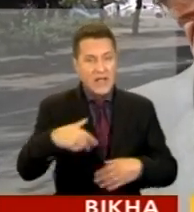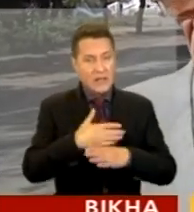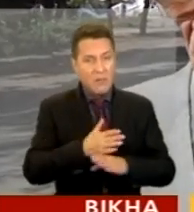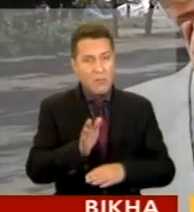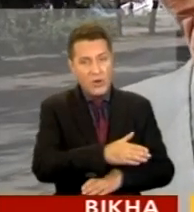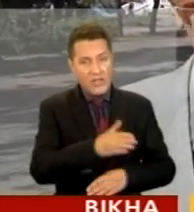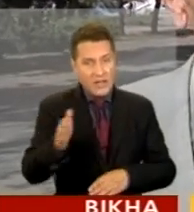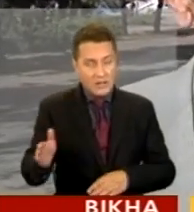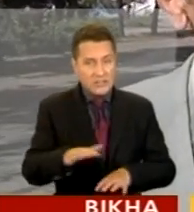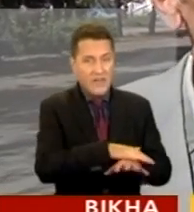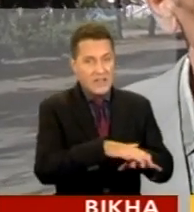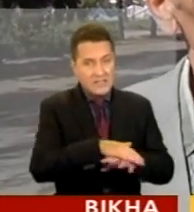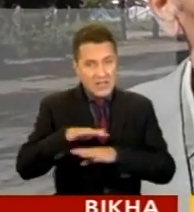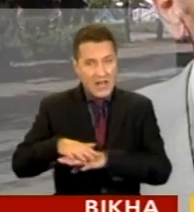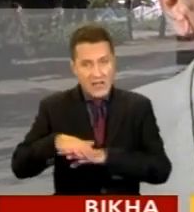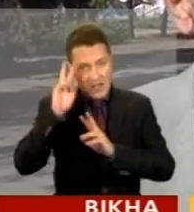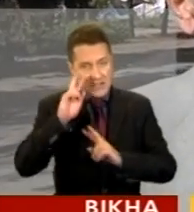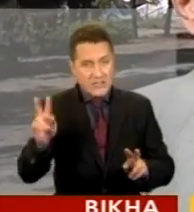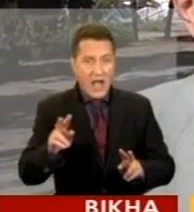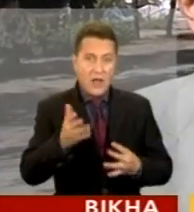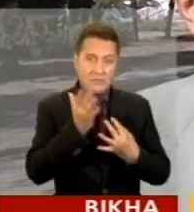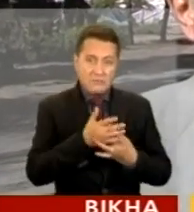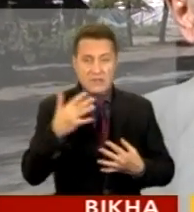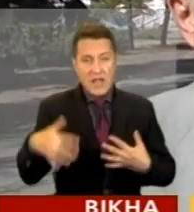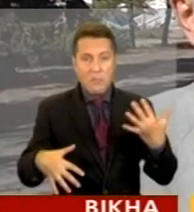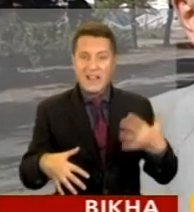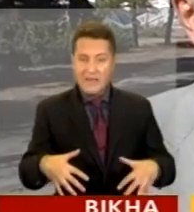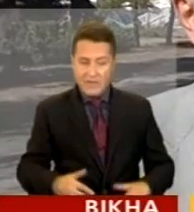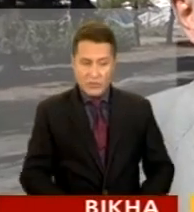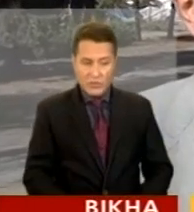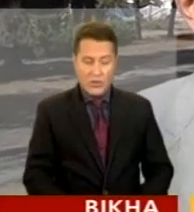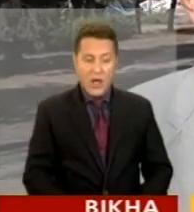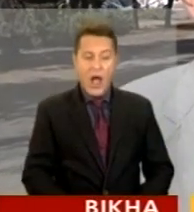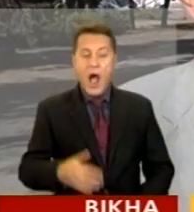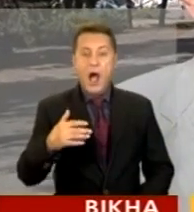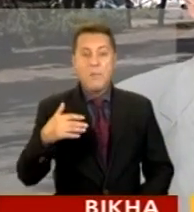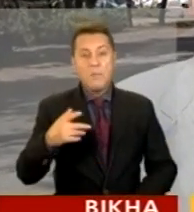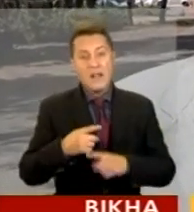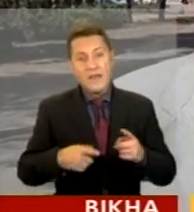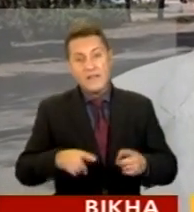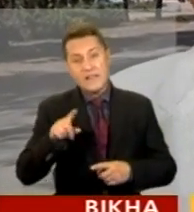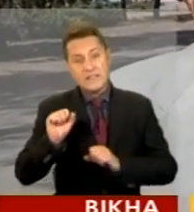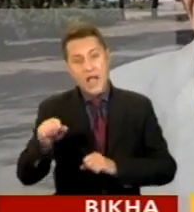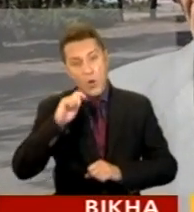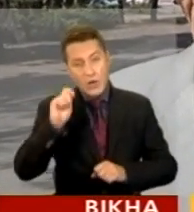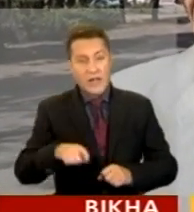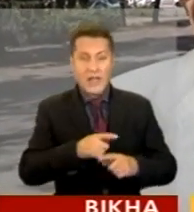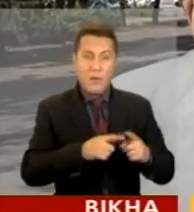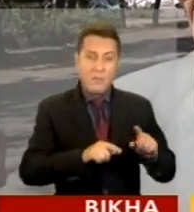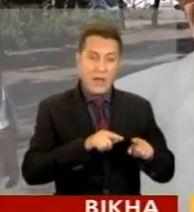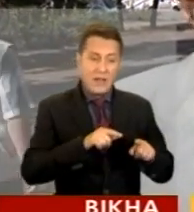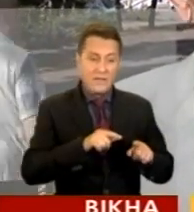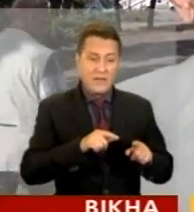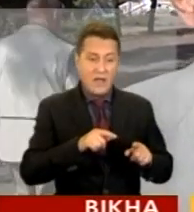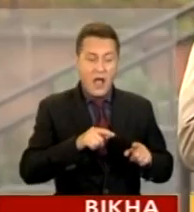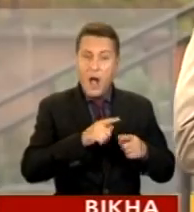не знаю як. Наполовину, я думаю. Вот так. А половину як? Половину за Україну, половина? А половину